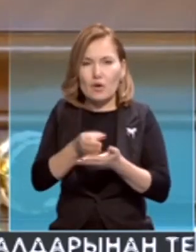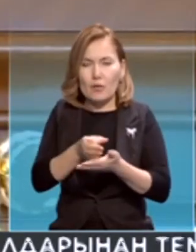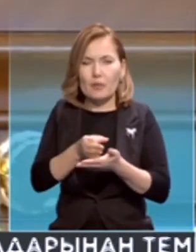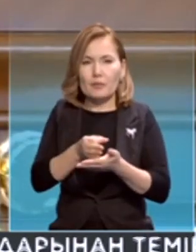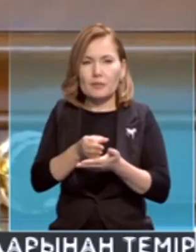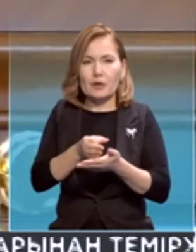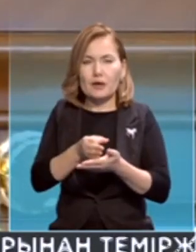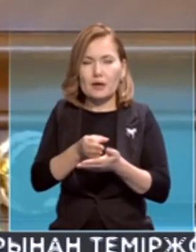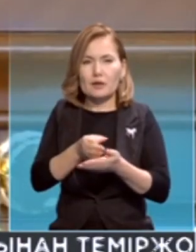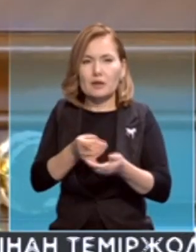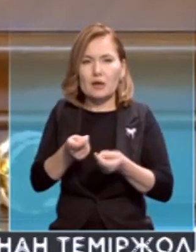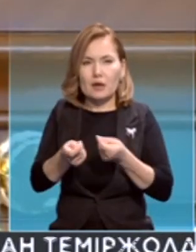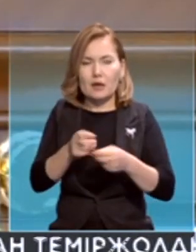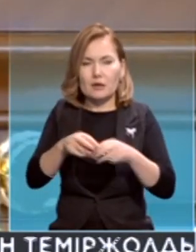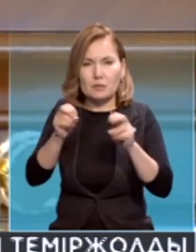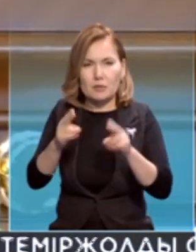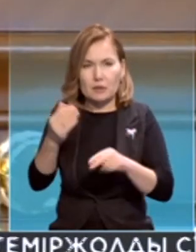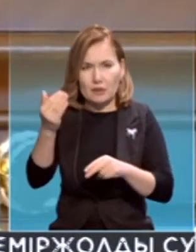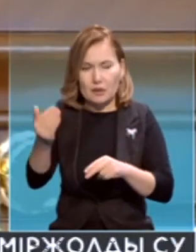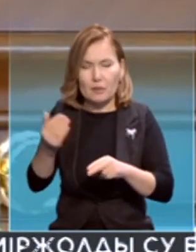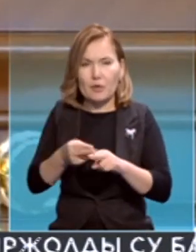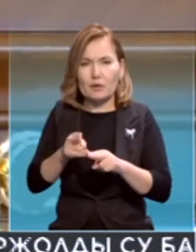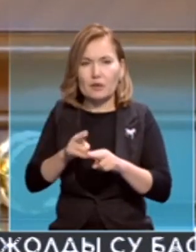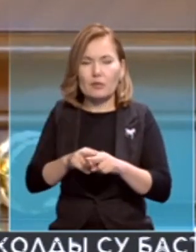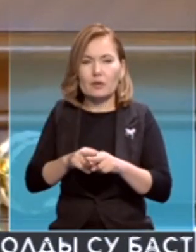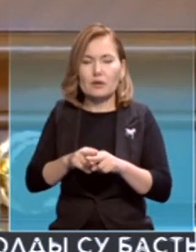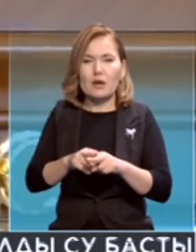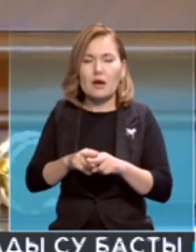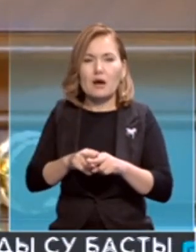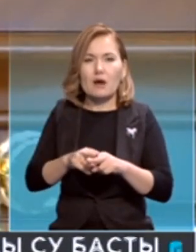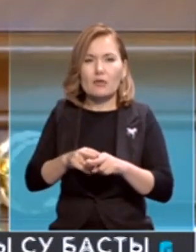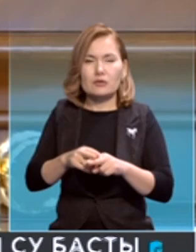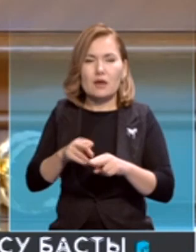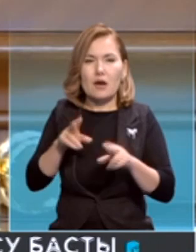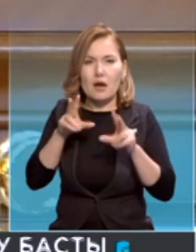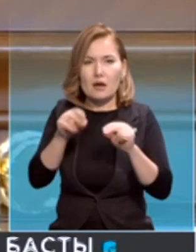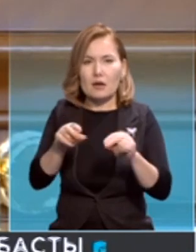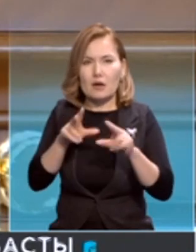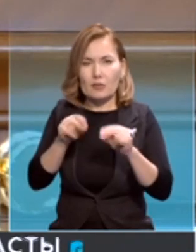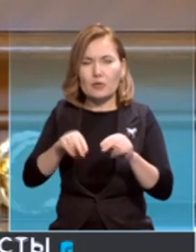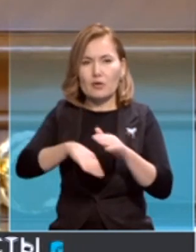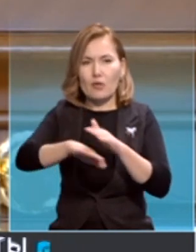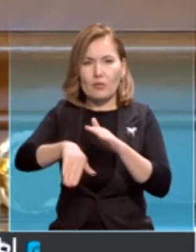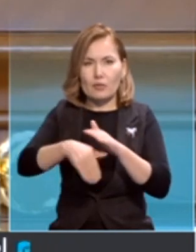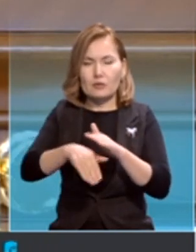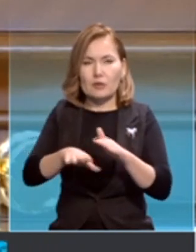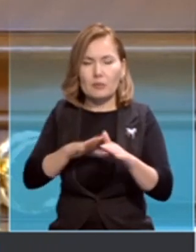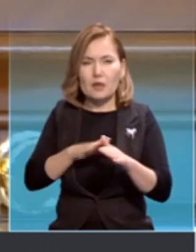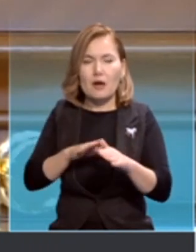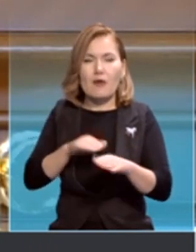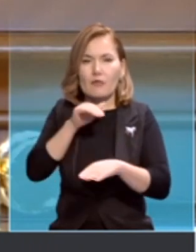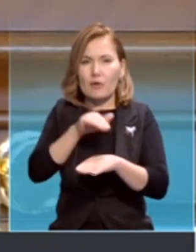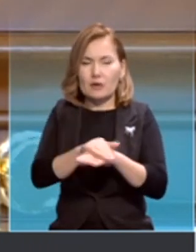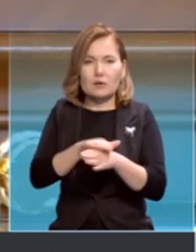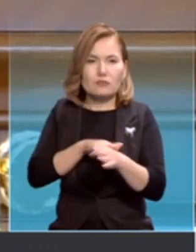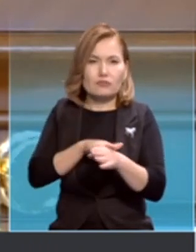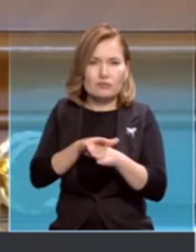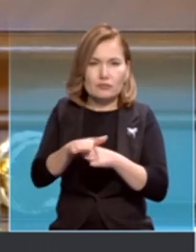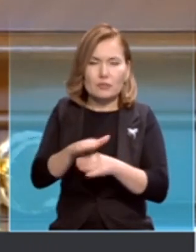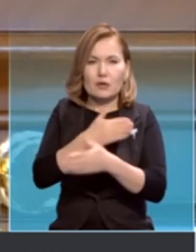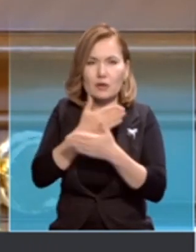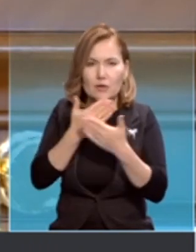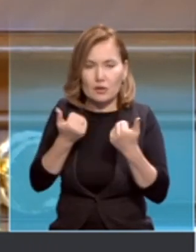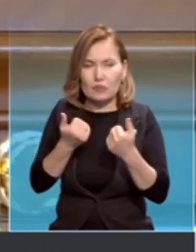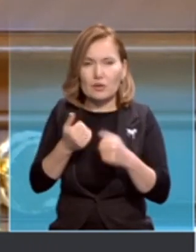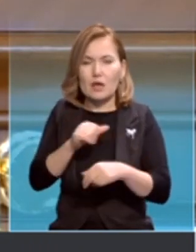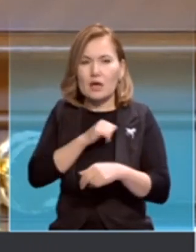қысты қалыпты режимде аман есен өткіземіз деп есеп берген. Бірақ іс жүзінде жағдайдың қалай болып